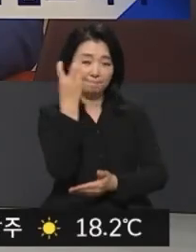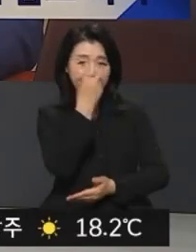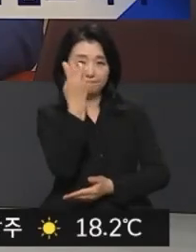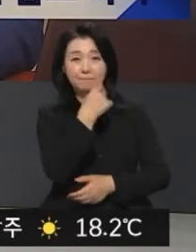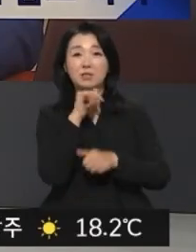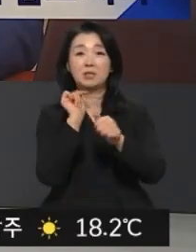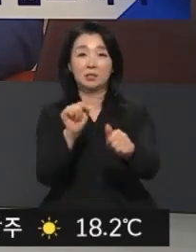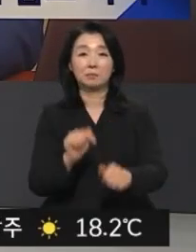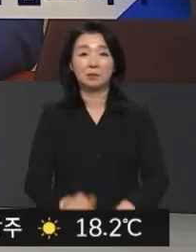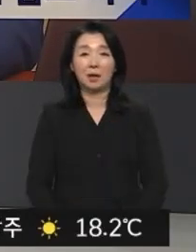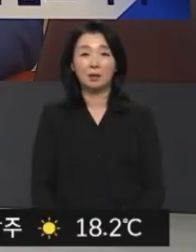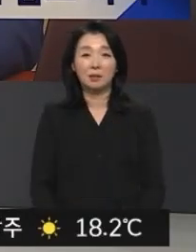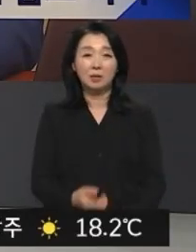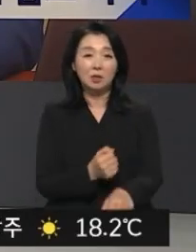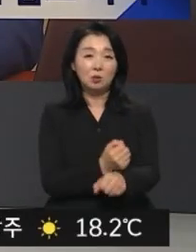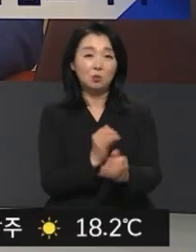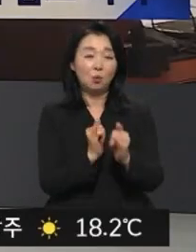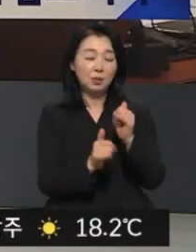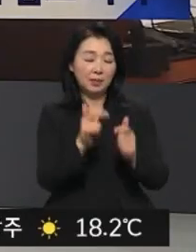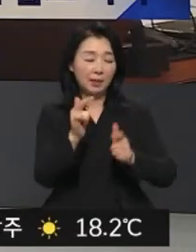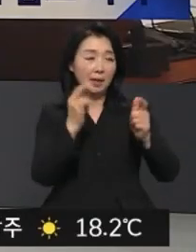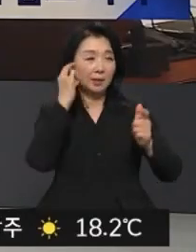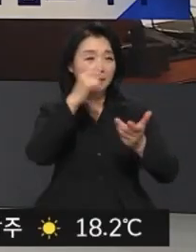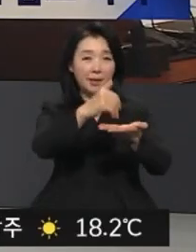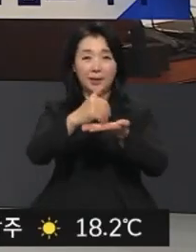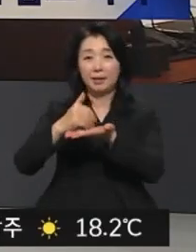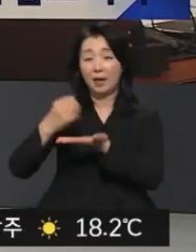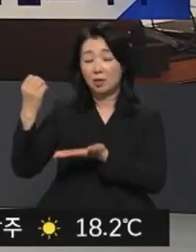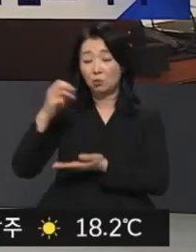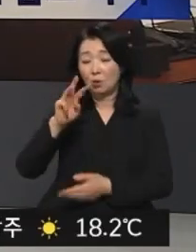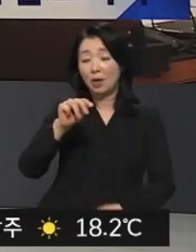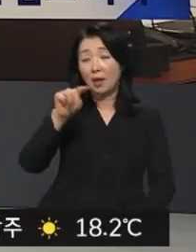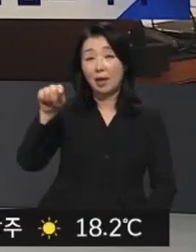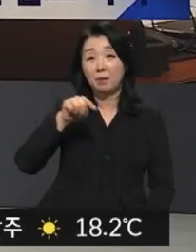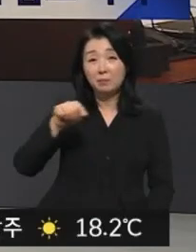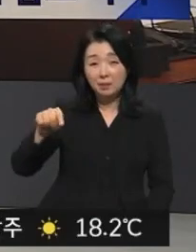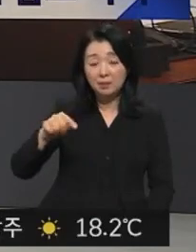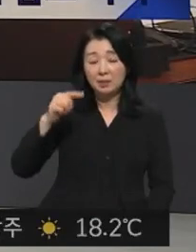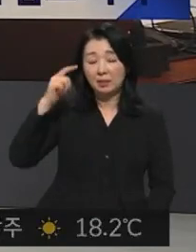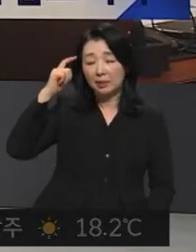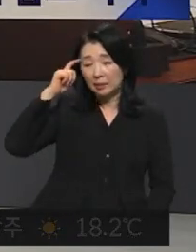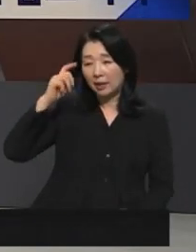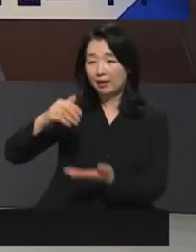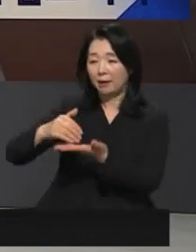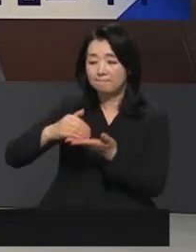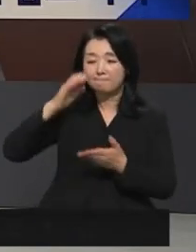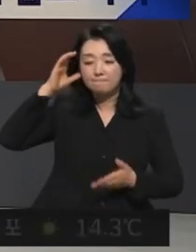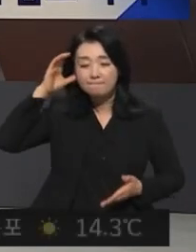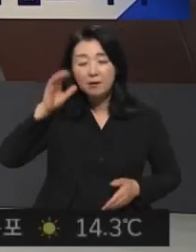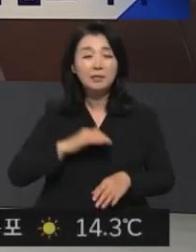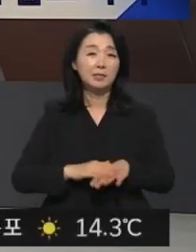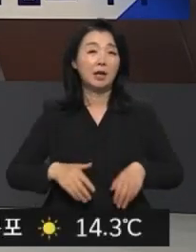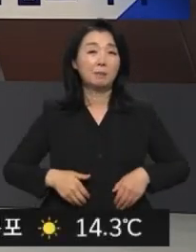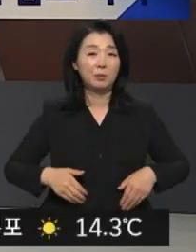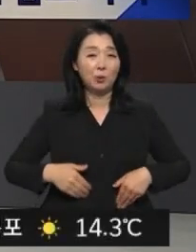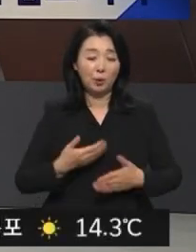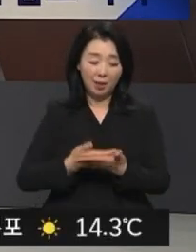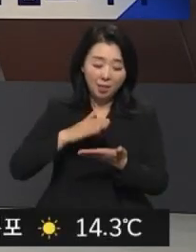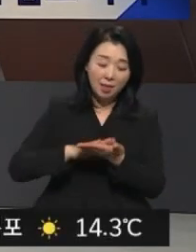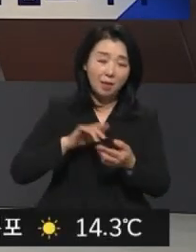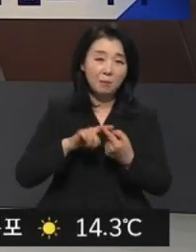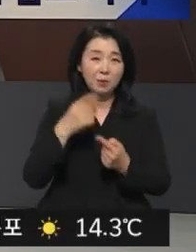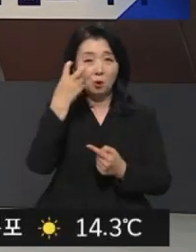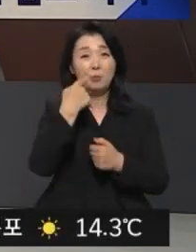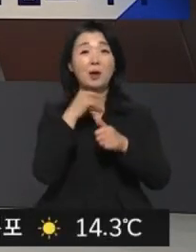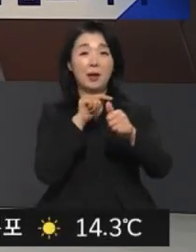재검토하라고 지시했습니다. 근로자들의 다양한 의견, 특히 MZ세대의 의견을 면밀히 청취해서 보완할 점을 검토하라